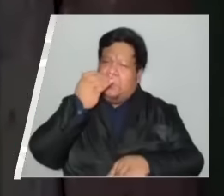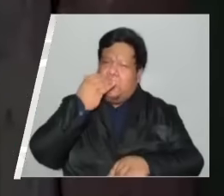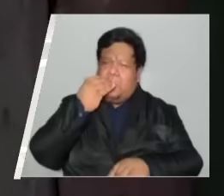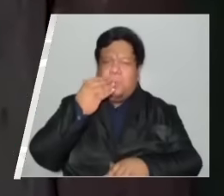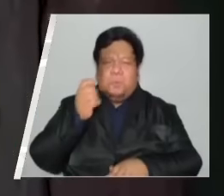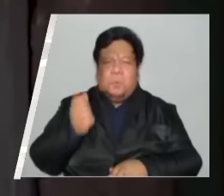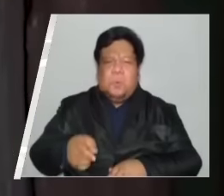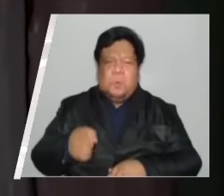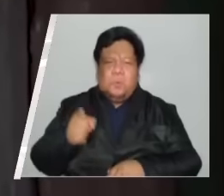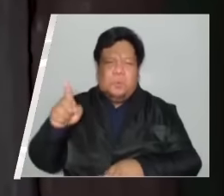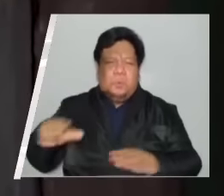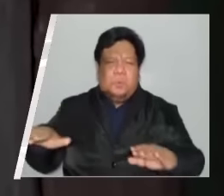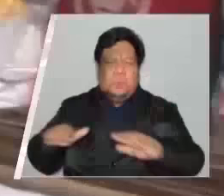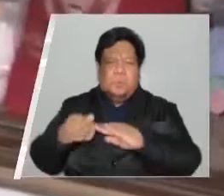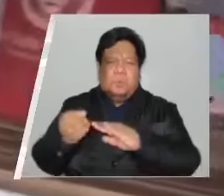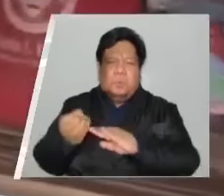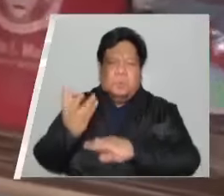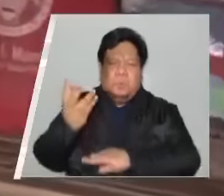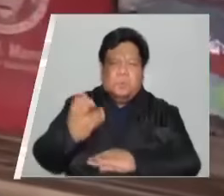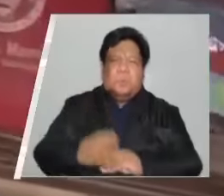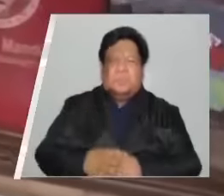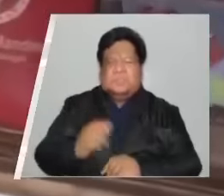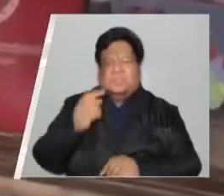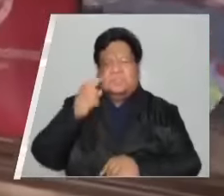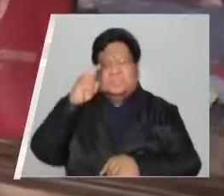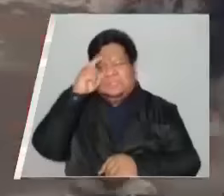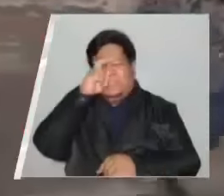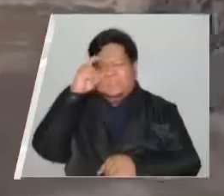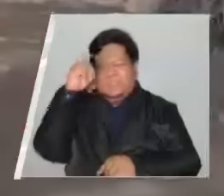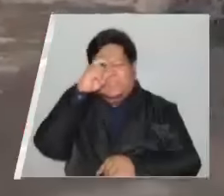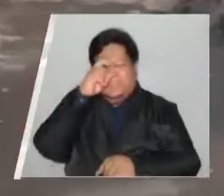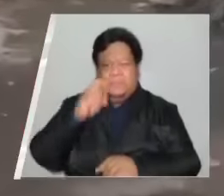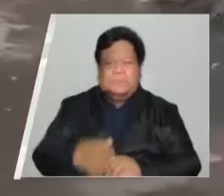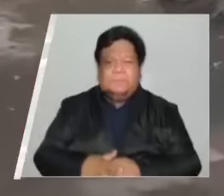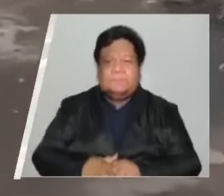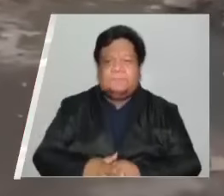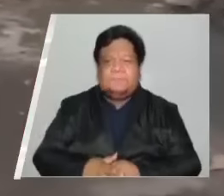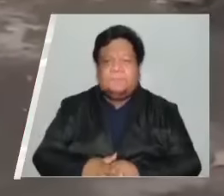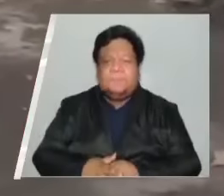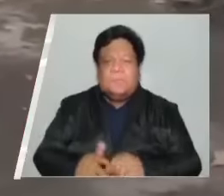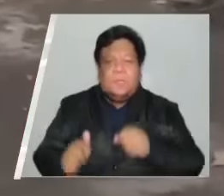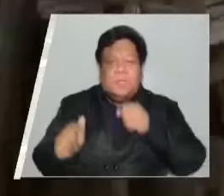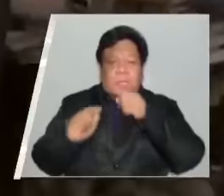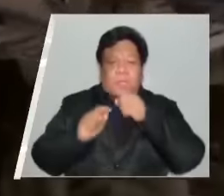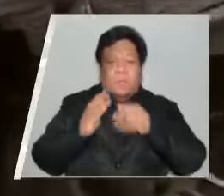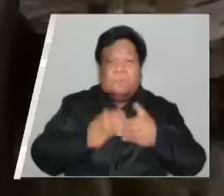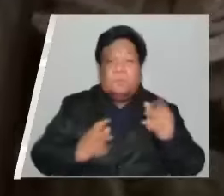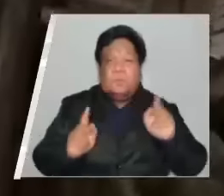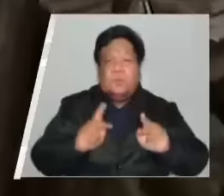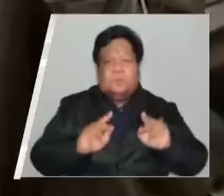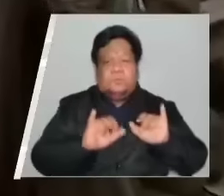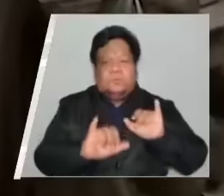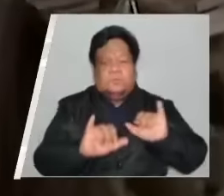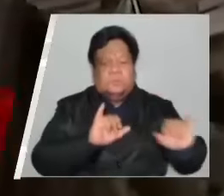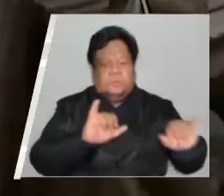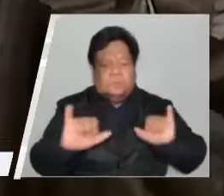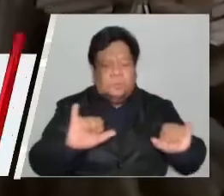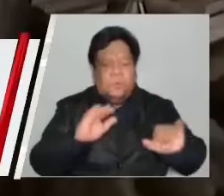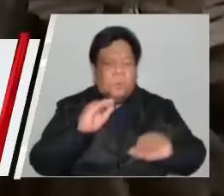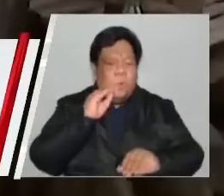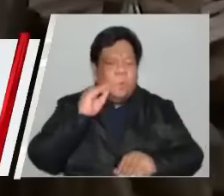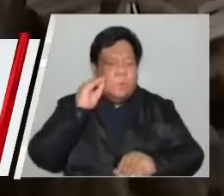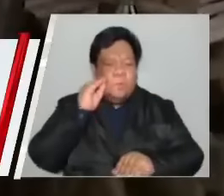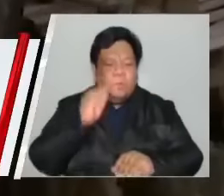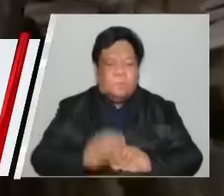Po. Opo, masakit po sa ulo. Ang ilang residente naman na natili muna sa loob ng kanilang bahay. Nandito lang po sa